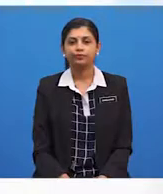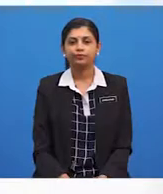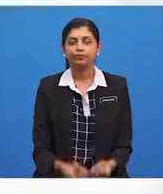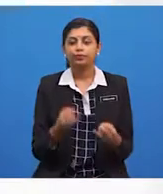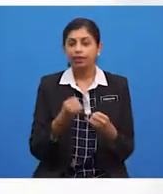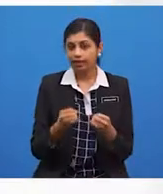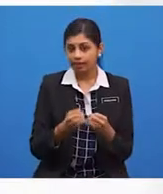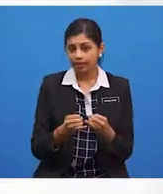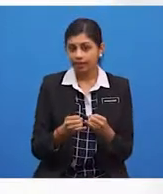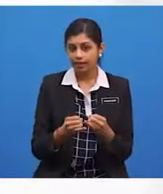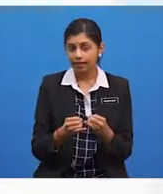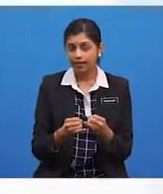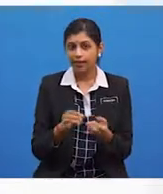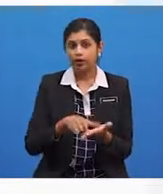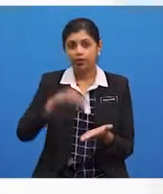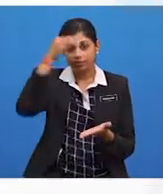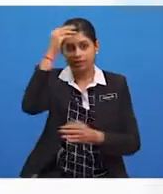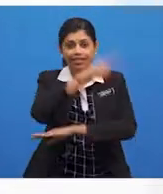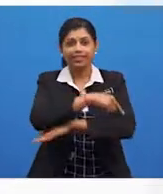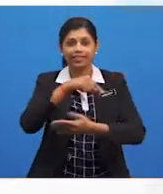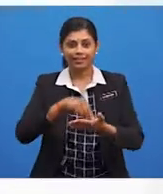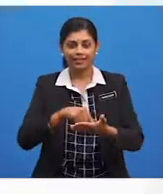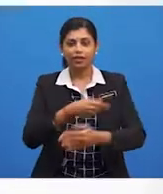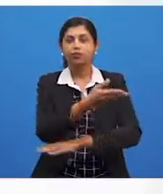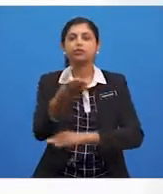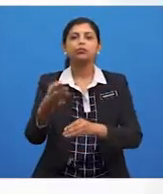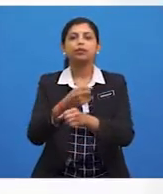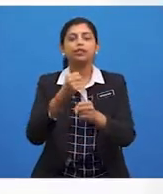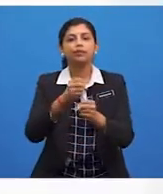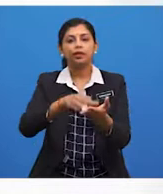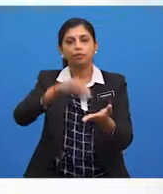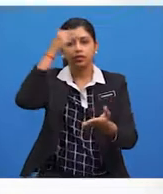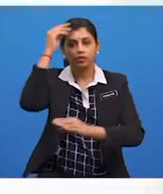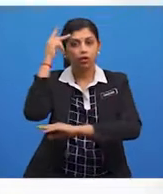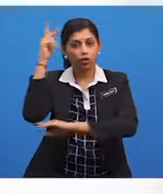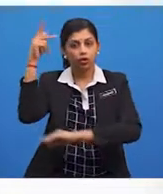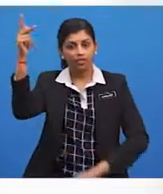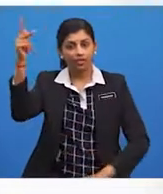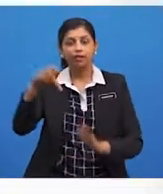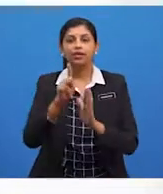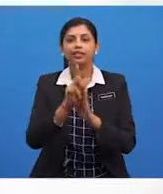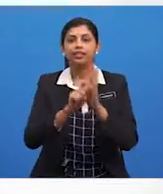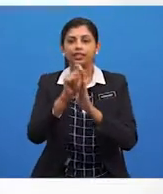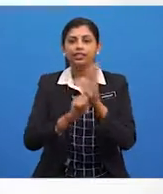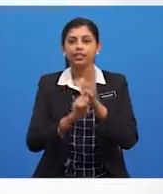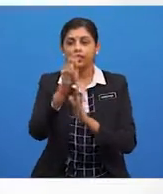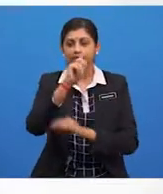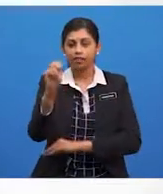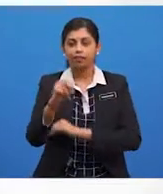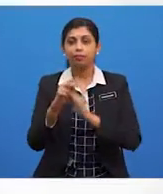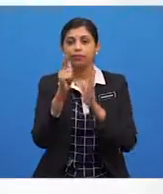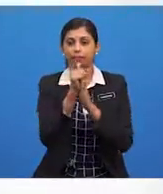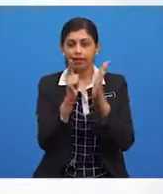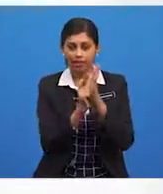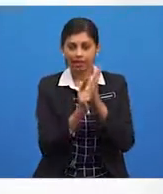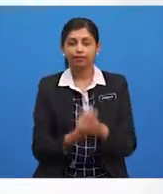ini, cikgu harap semua pelajar akan dapat mempelajari konsep ketertinggian perlembagaan. Selain itu, pelajar